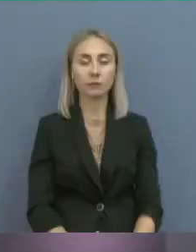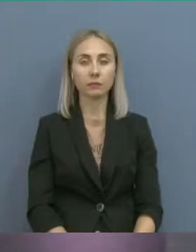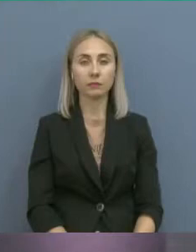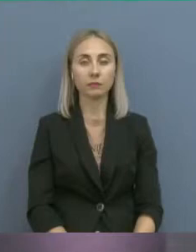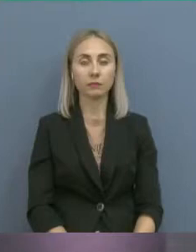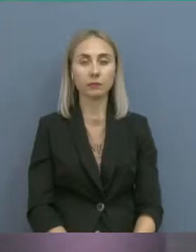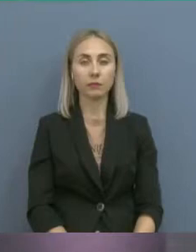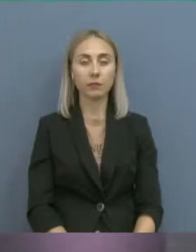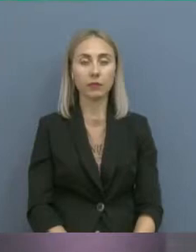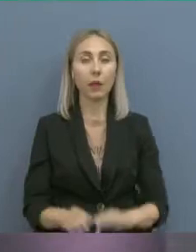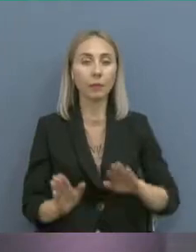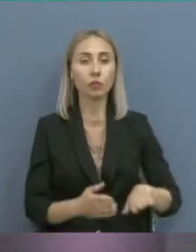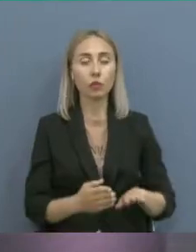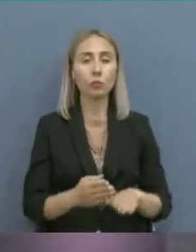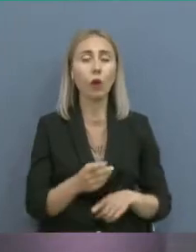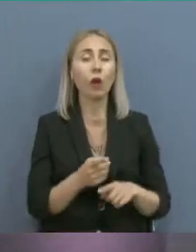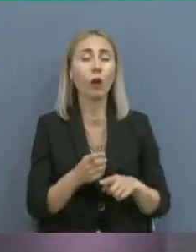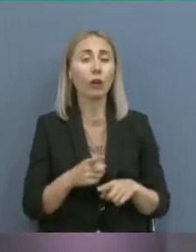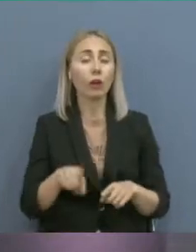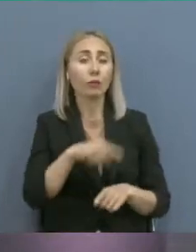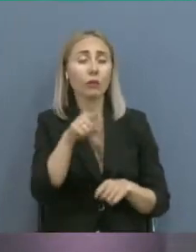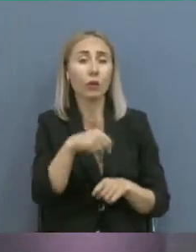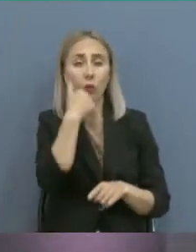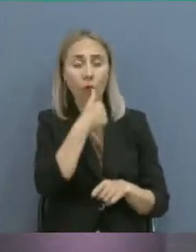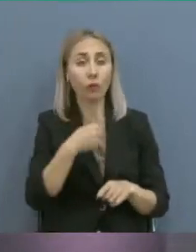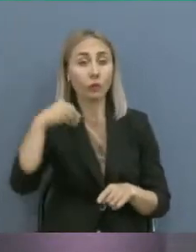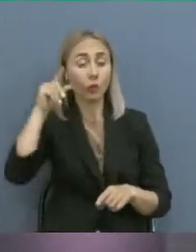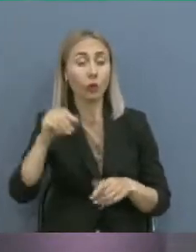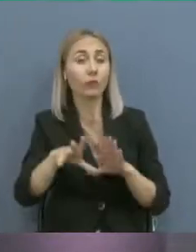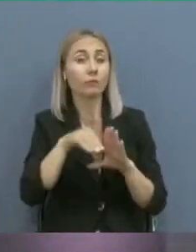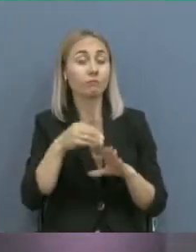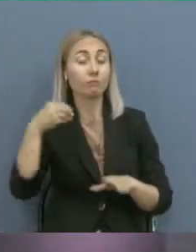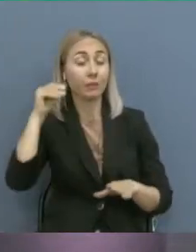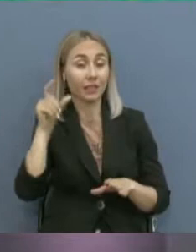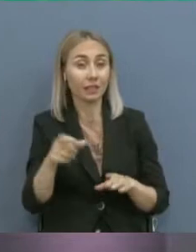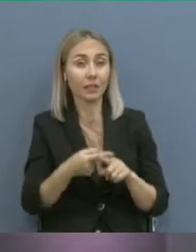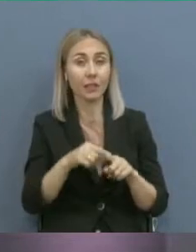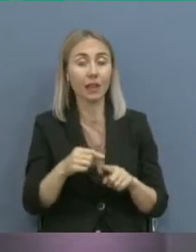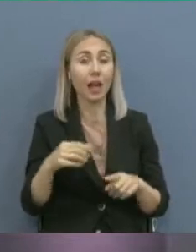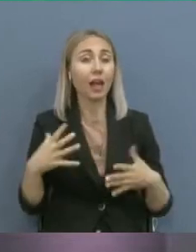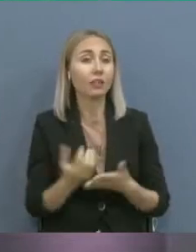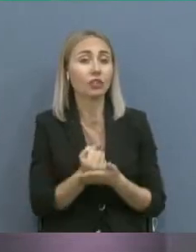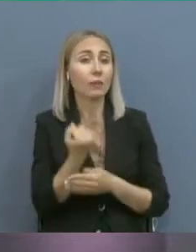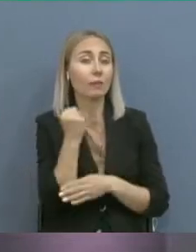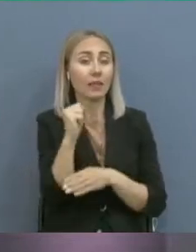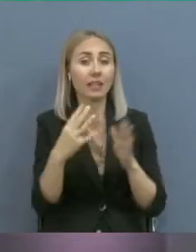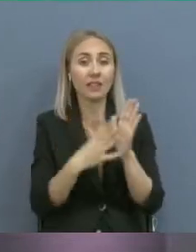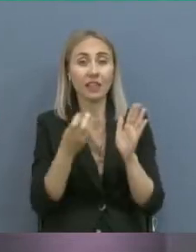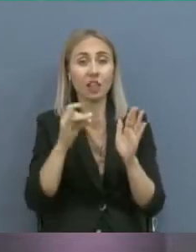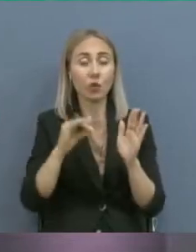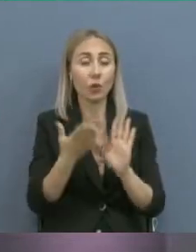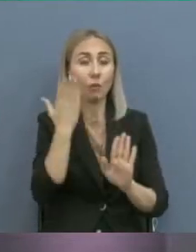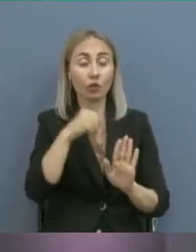Мемлекет басшысы Қасым Жомарт Тоқаевтың президент болып сайланғанына тура бір жыл болды. Ол былтыр 9 маусым күні 7 кандидат арасынан